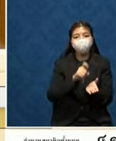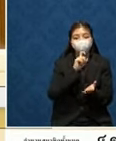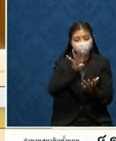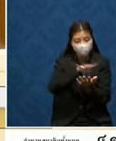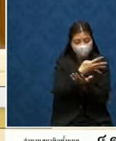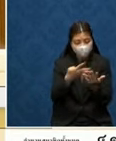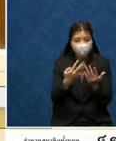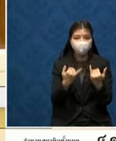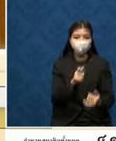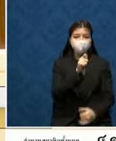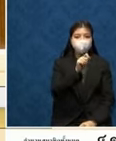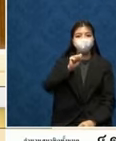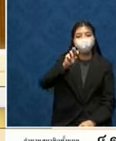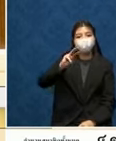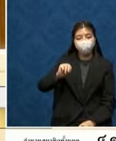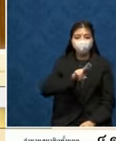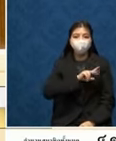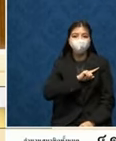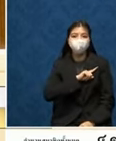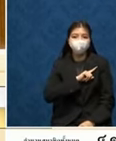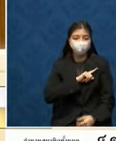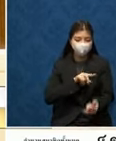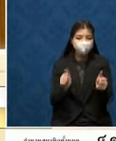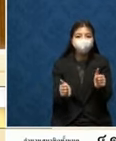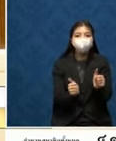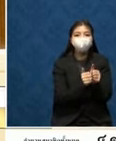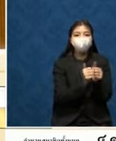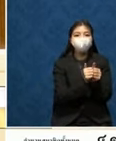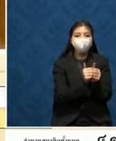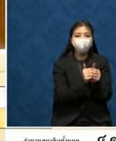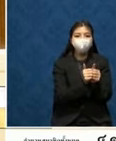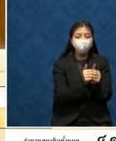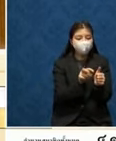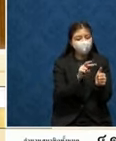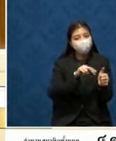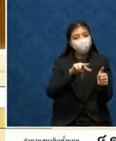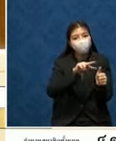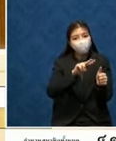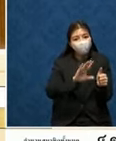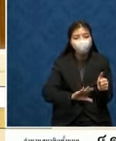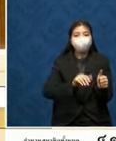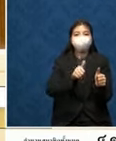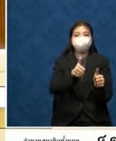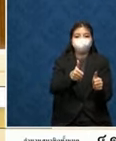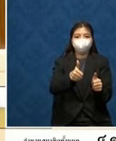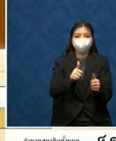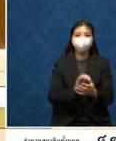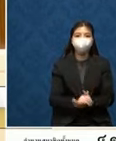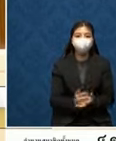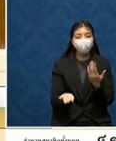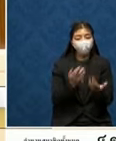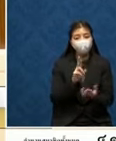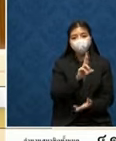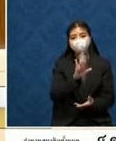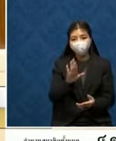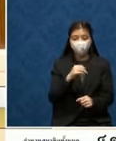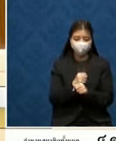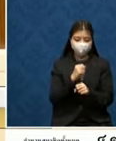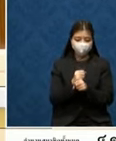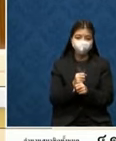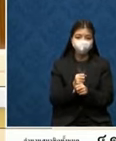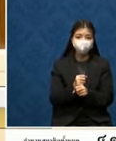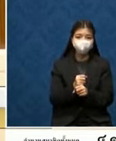อสมและทำหน้าที่เป็นคู่บัดี้ติดตามผู้ป่วยในชุมชนจนกว่าจะหายขาดจนส้าและสร้างระบบการบัติฟื้นฟูใน